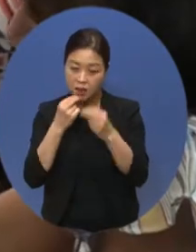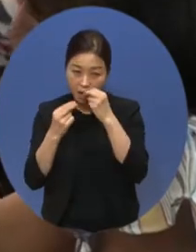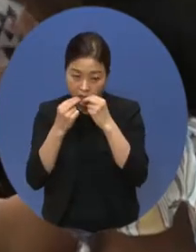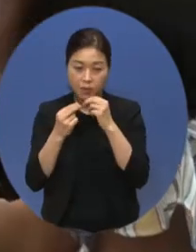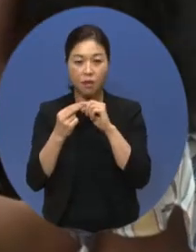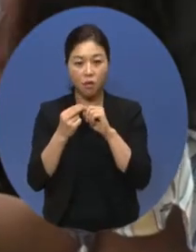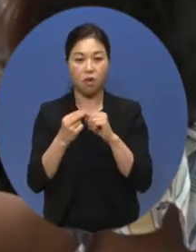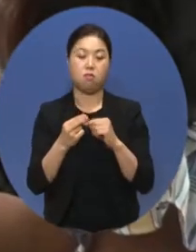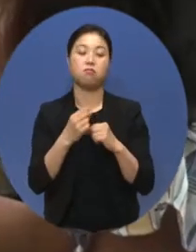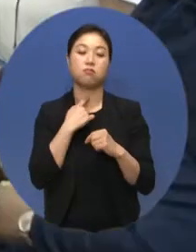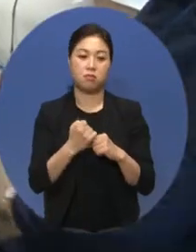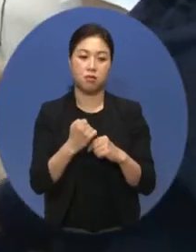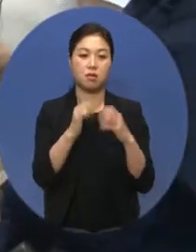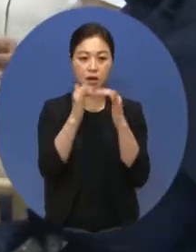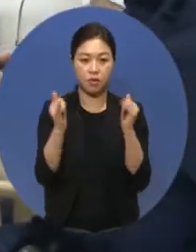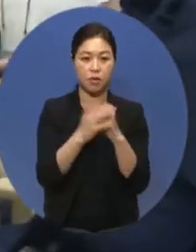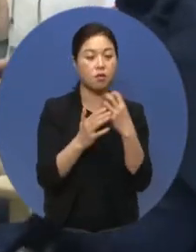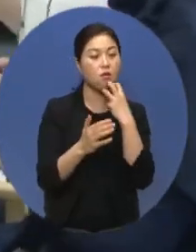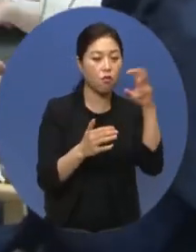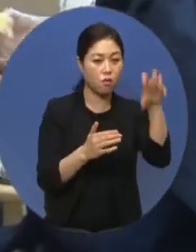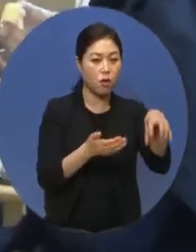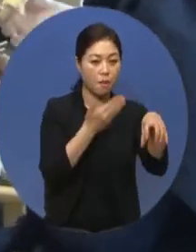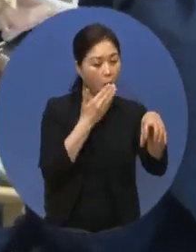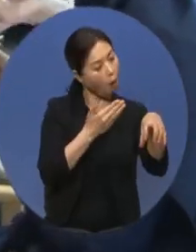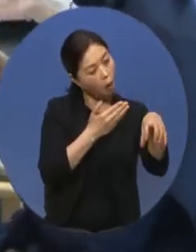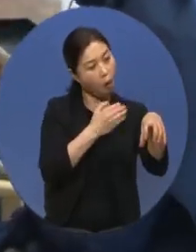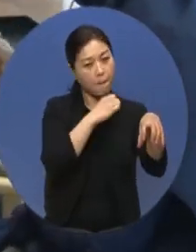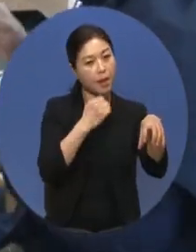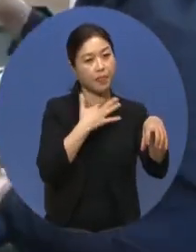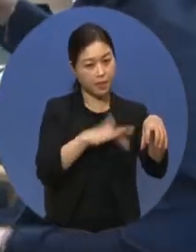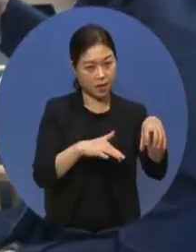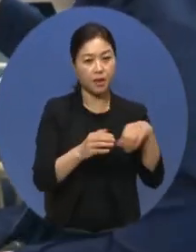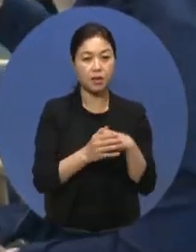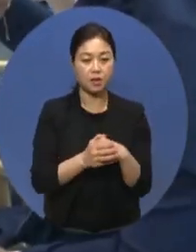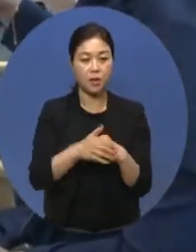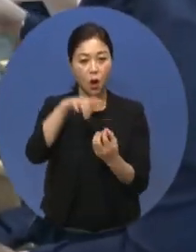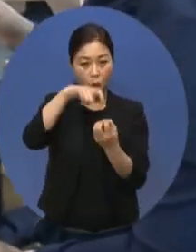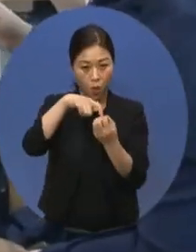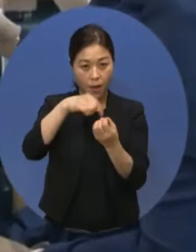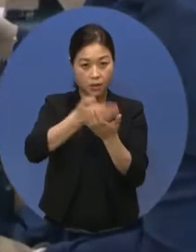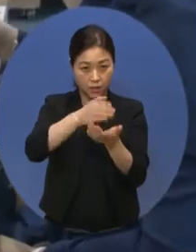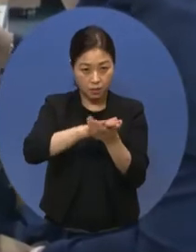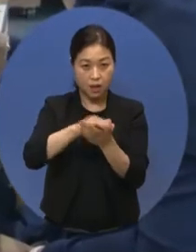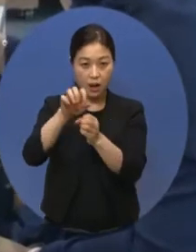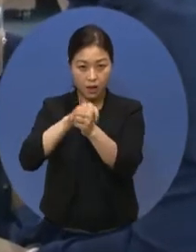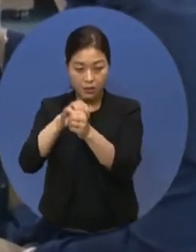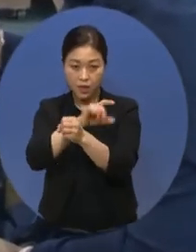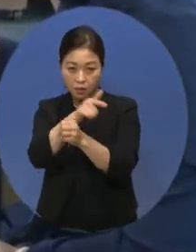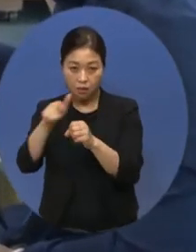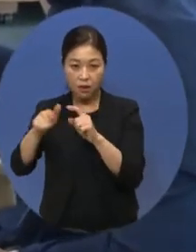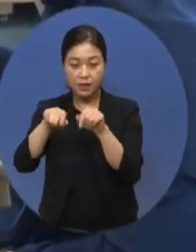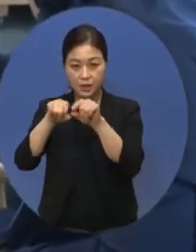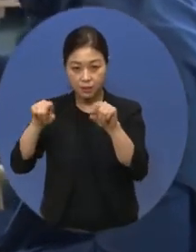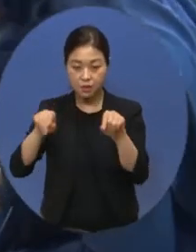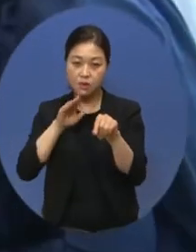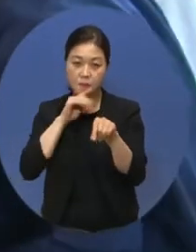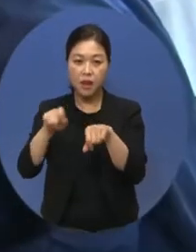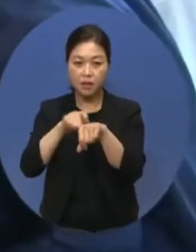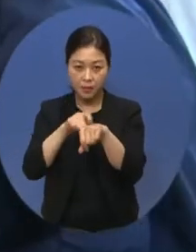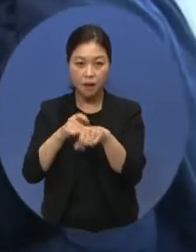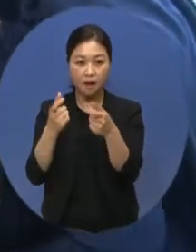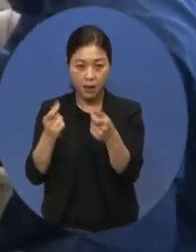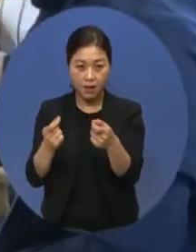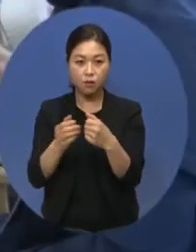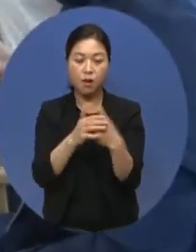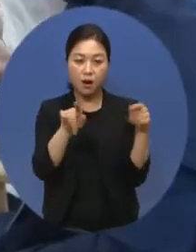기자들은 서울에서는 맛볼 수 없었던 단호박전과 감자를 이용한 음식들이 특별하다고 동행한